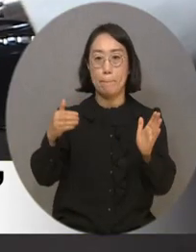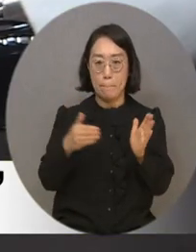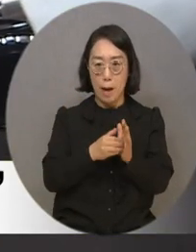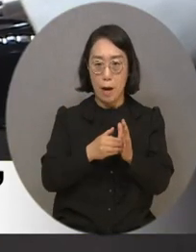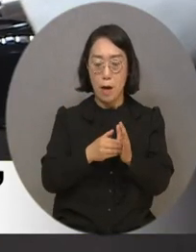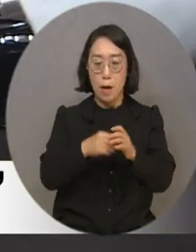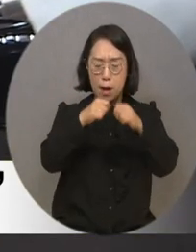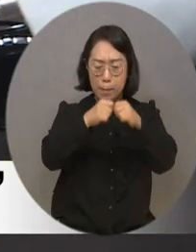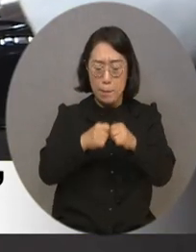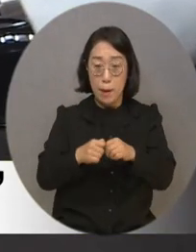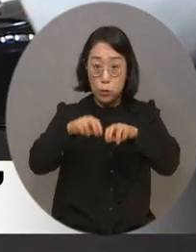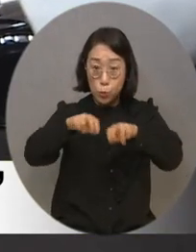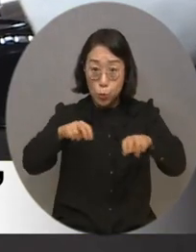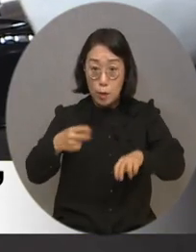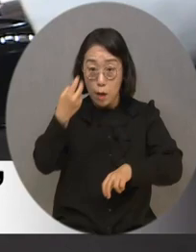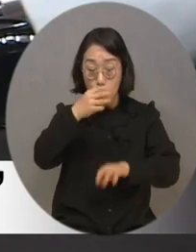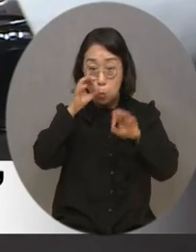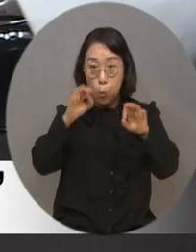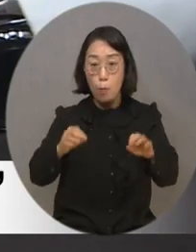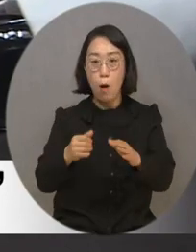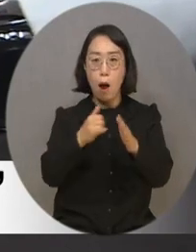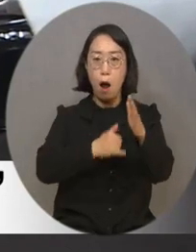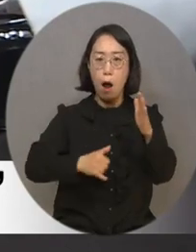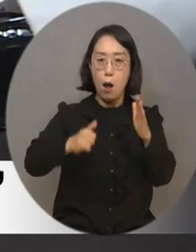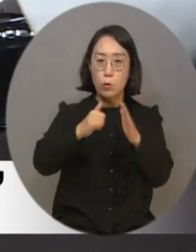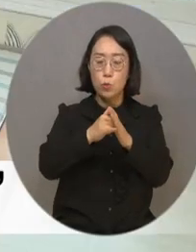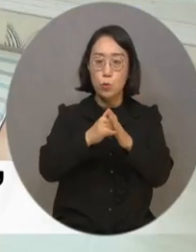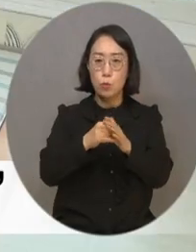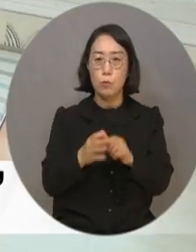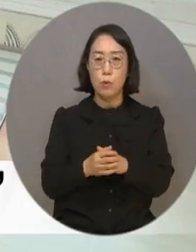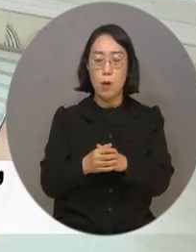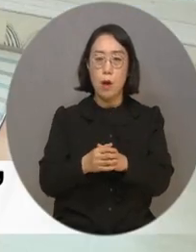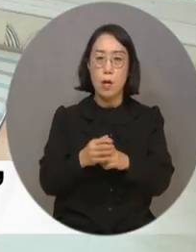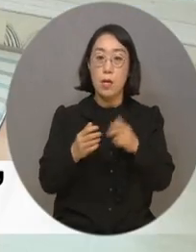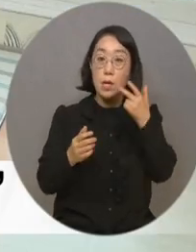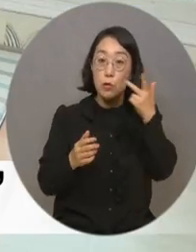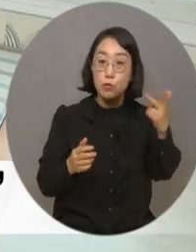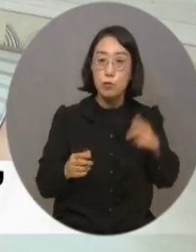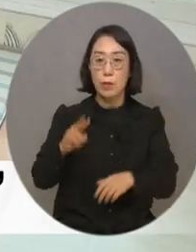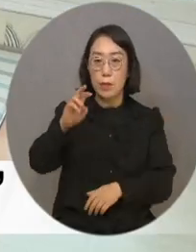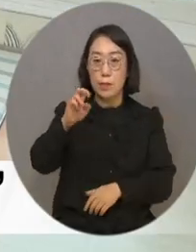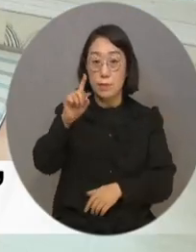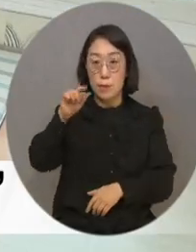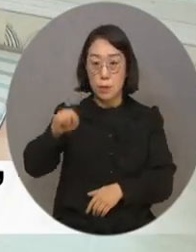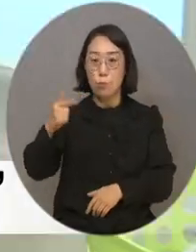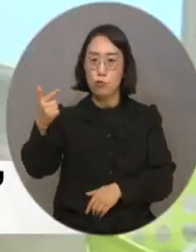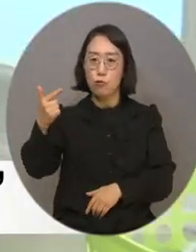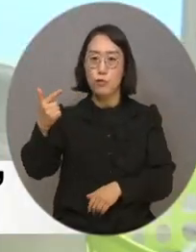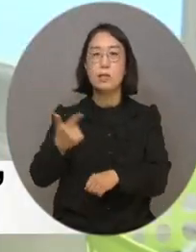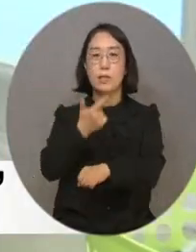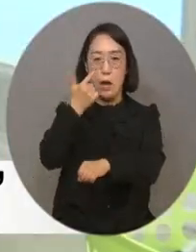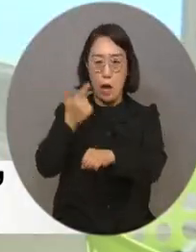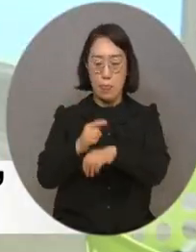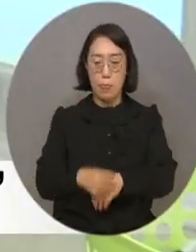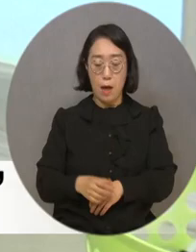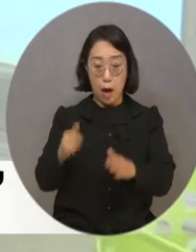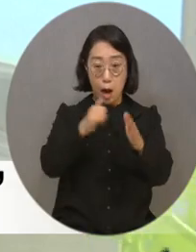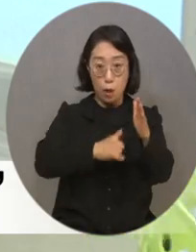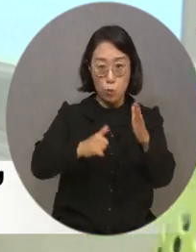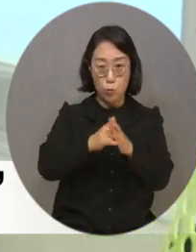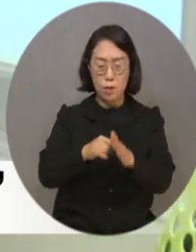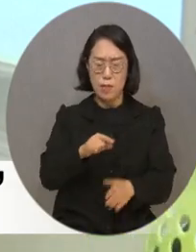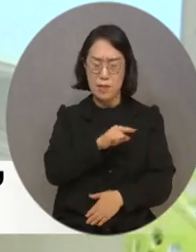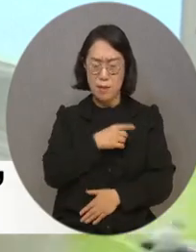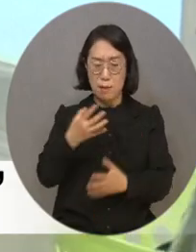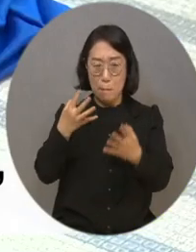조사 결과 가족 돌봄 청년의 주당 평균 돌봄 시간은 21.6시간이었으며 가족 중 돌봄 대상 가족을